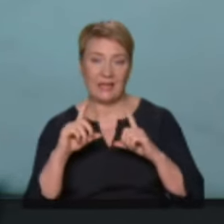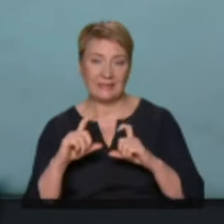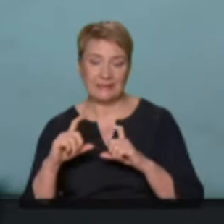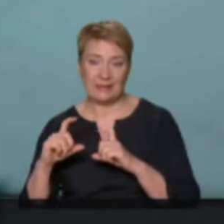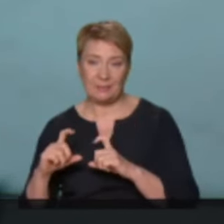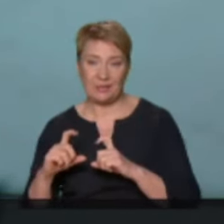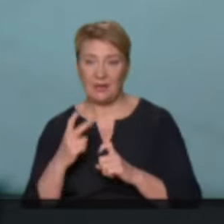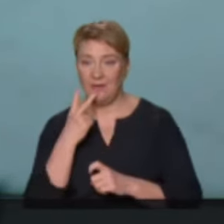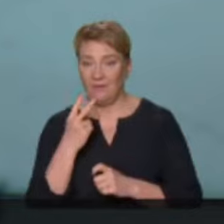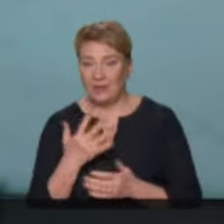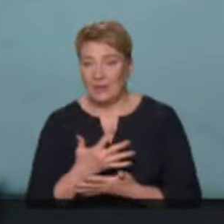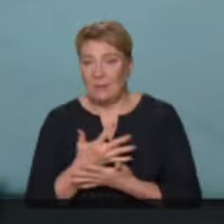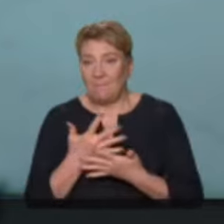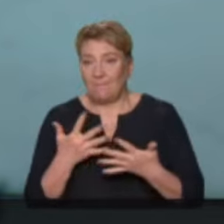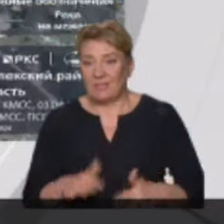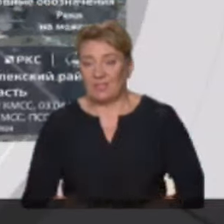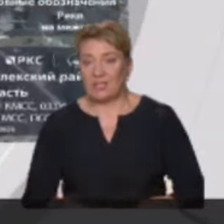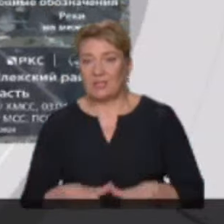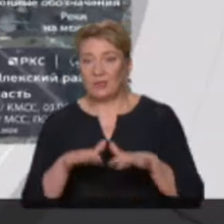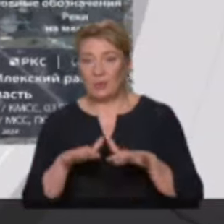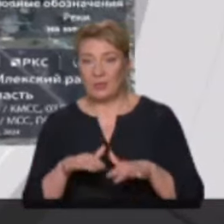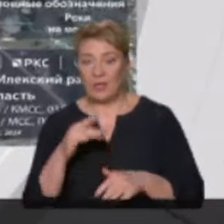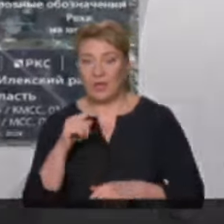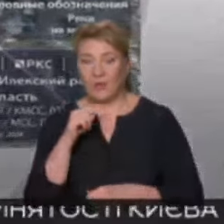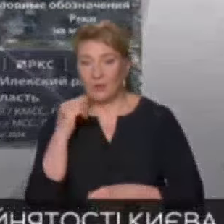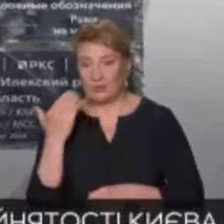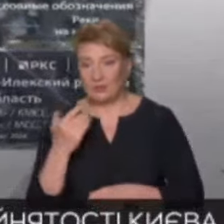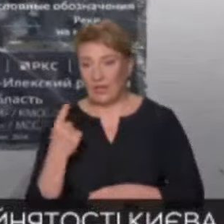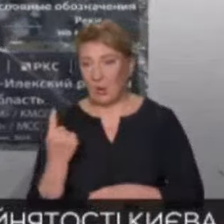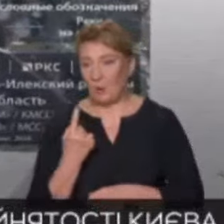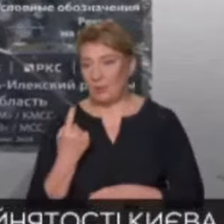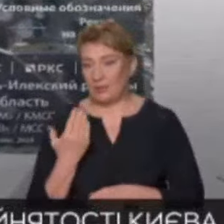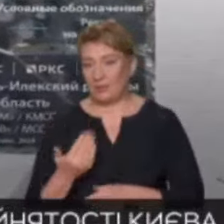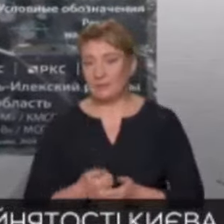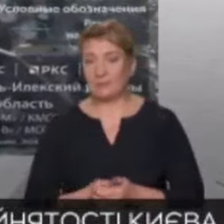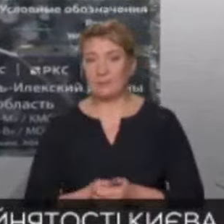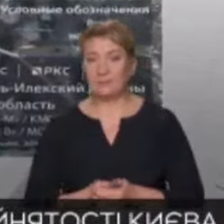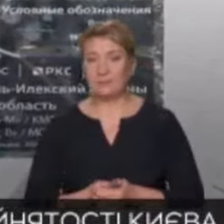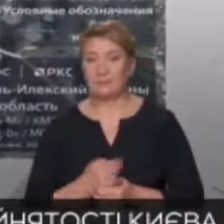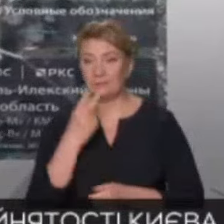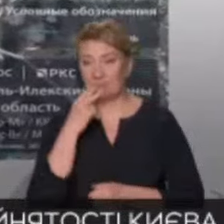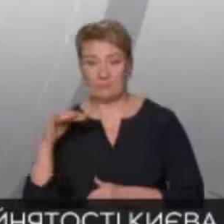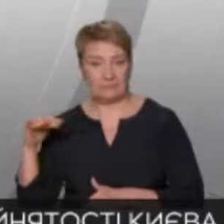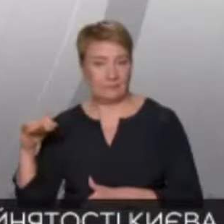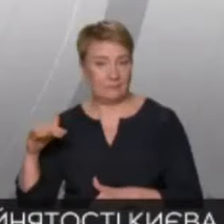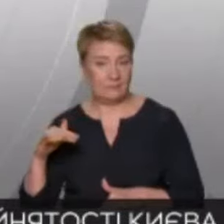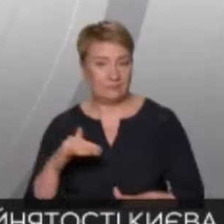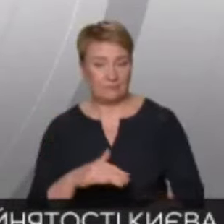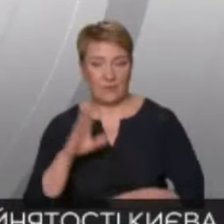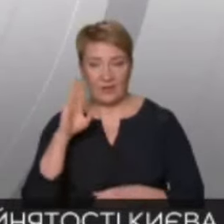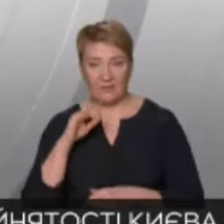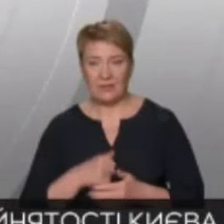Видно масштаби затоплення в Оренбургській області. Давайте ми їх покажемо. Та, от дивися, як розлилася вода. Оце там...